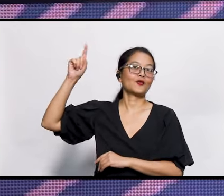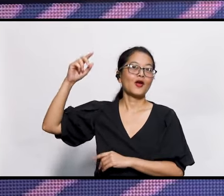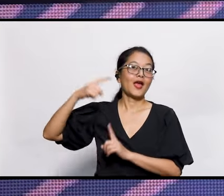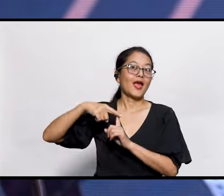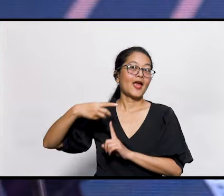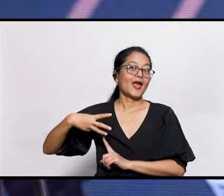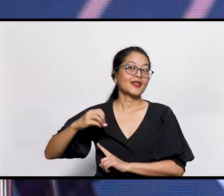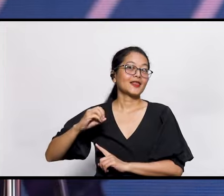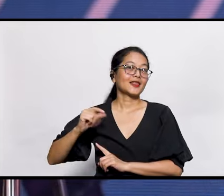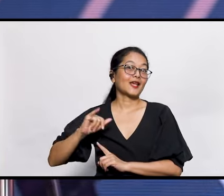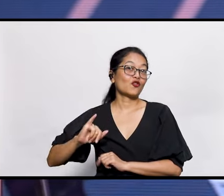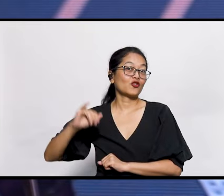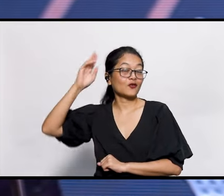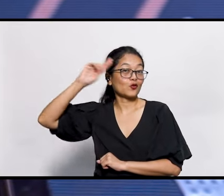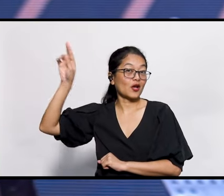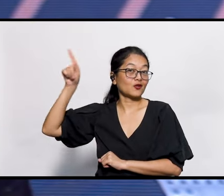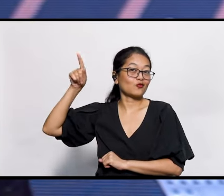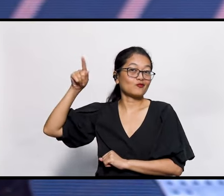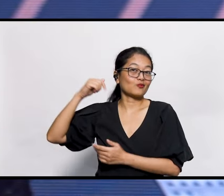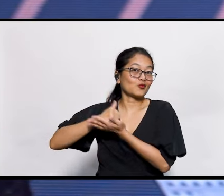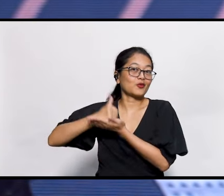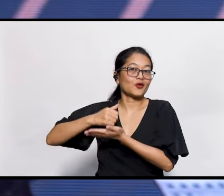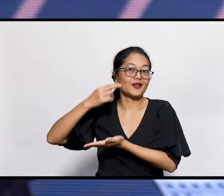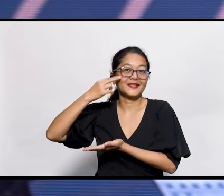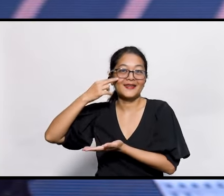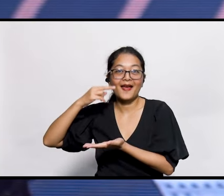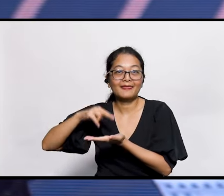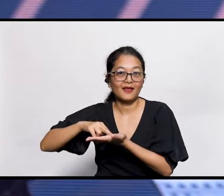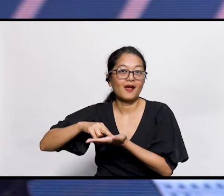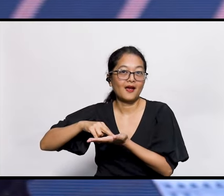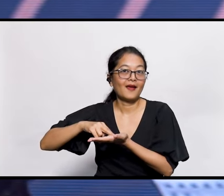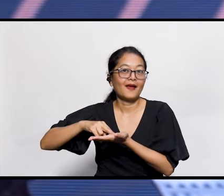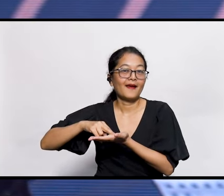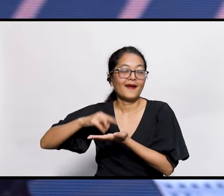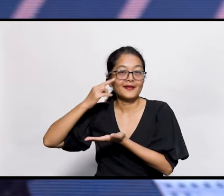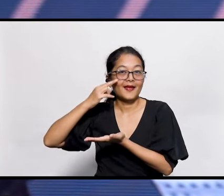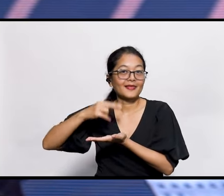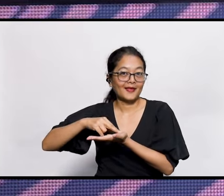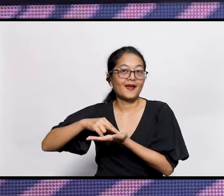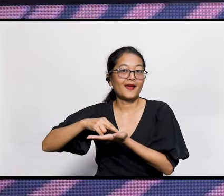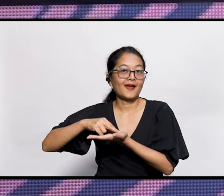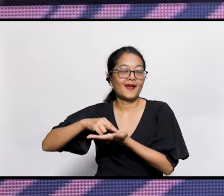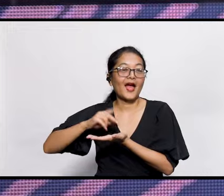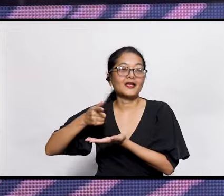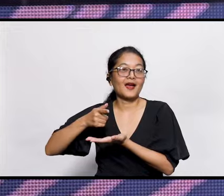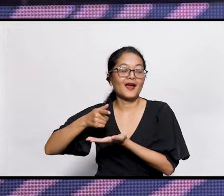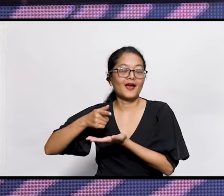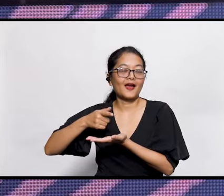provofen teori e teori Ilahi tidak tidak sesuai dengan keadaan kadar ekonomi